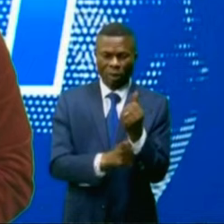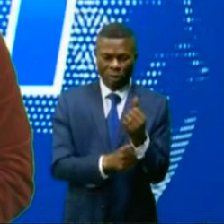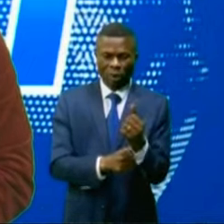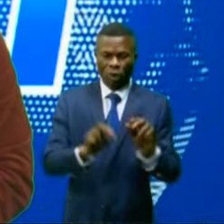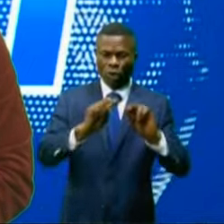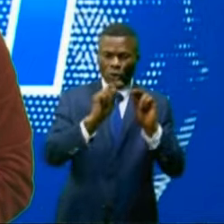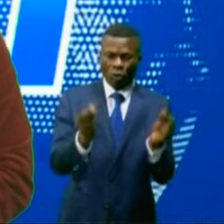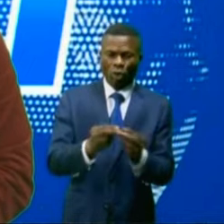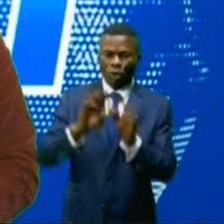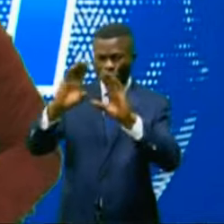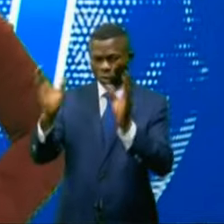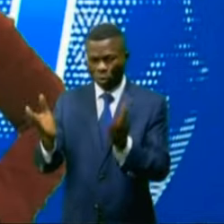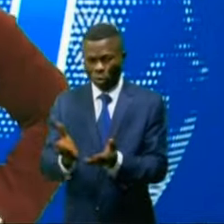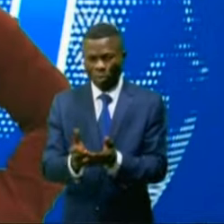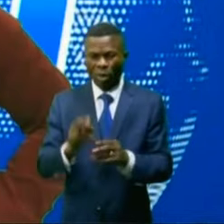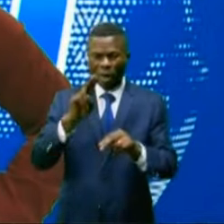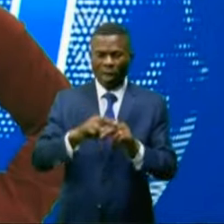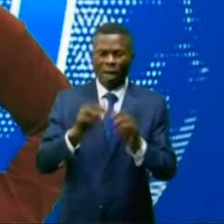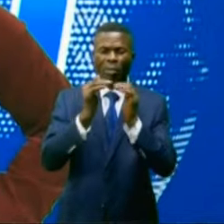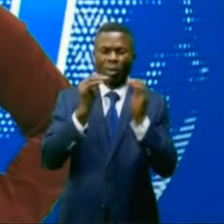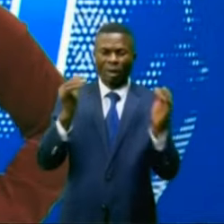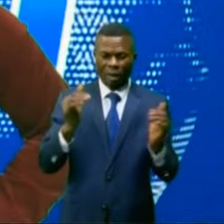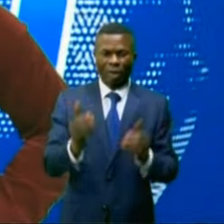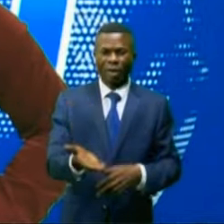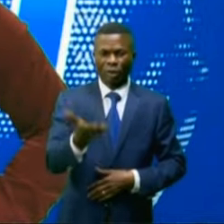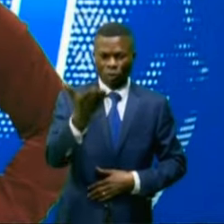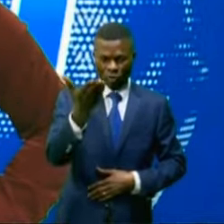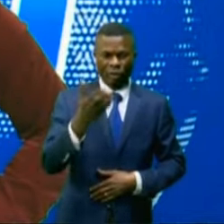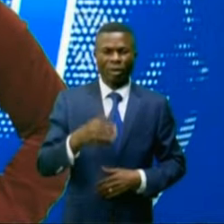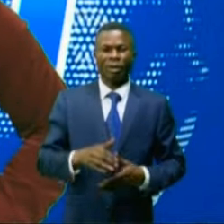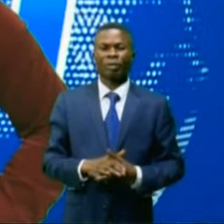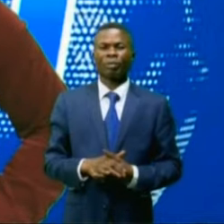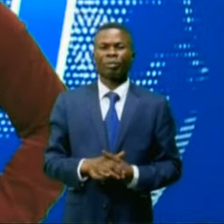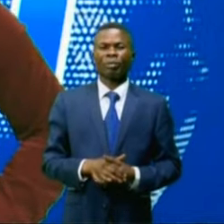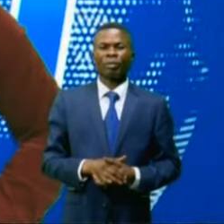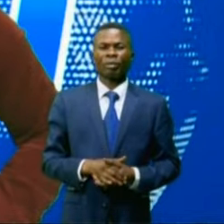les différentes communautés au calme. Reportage.